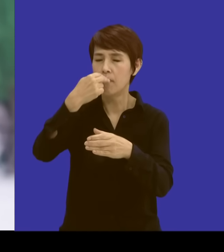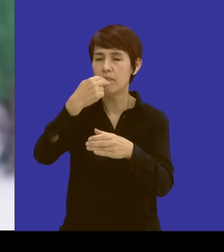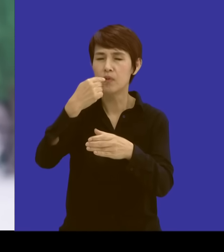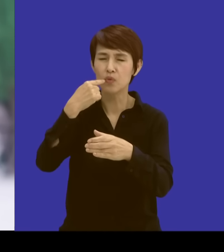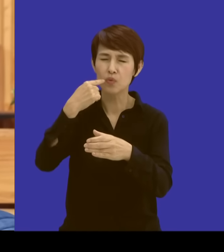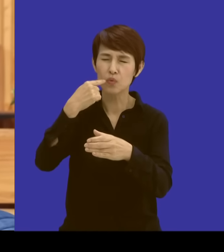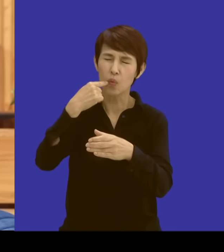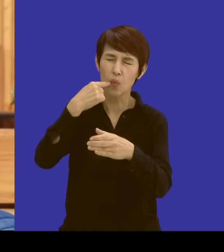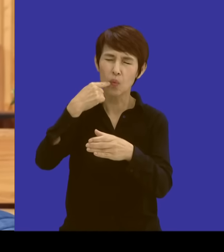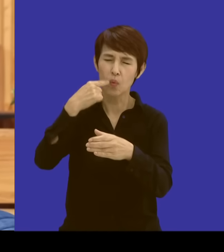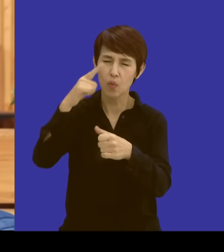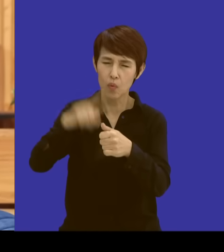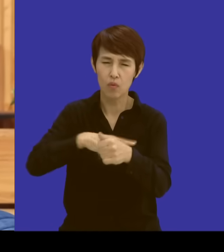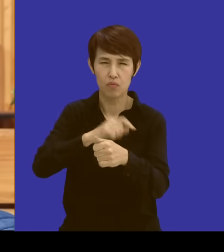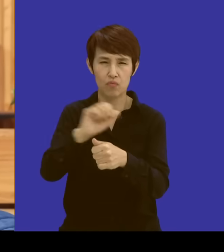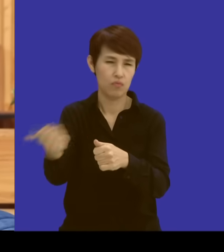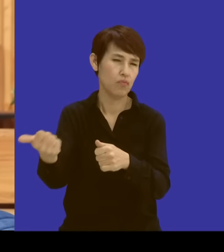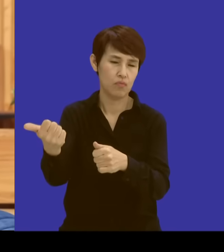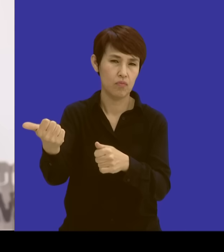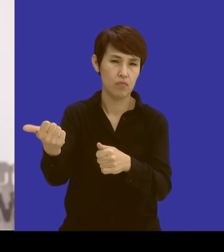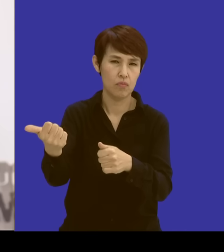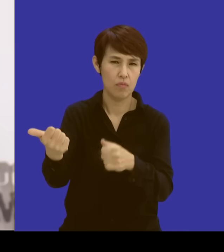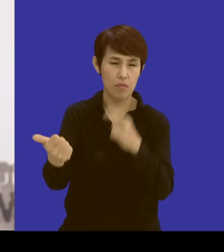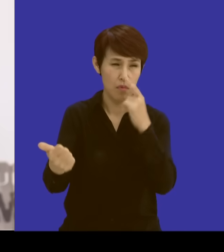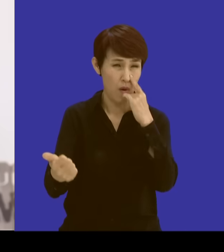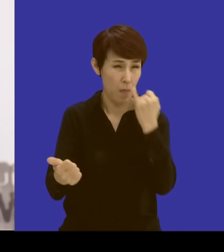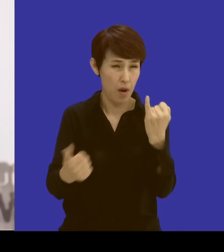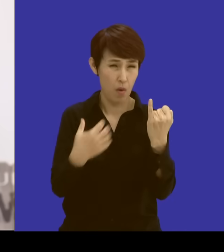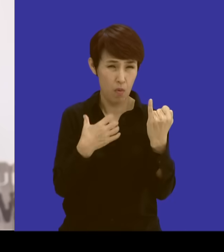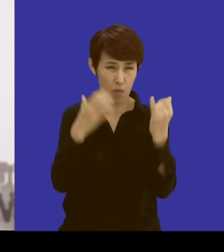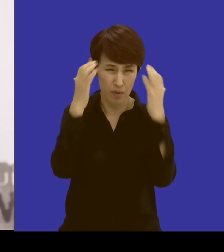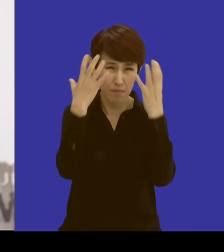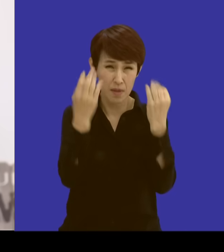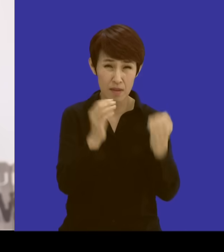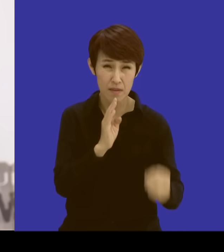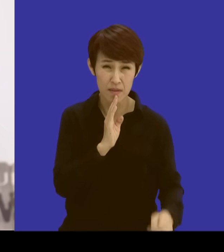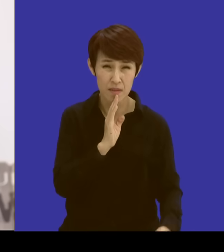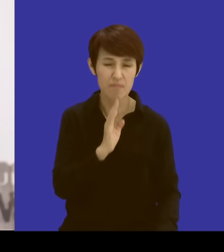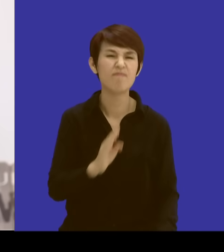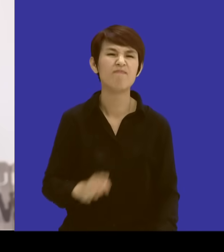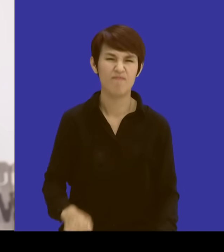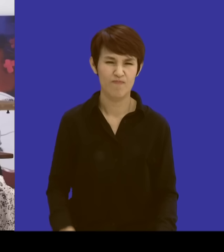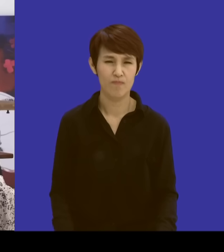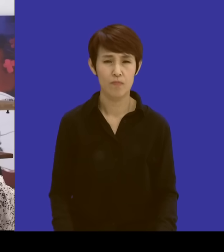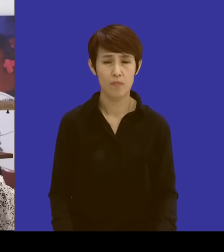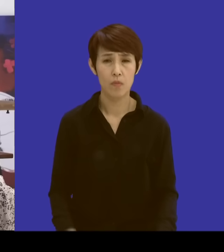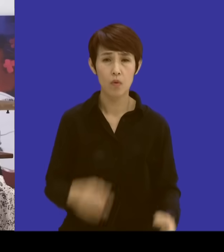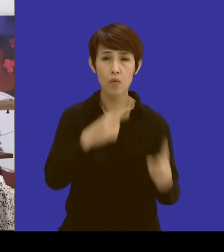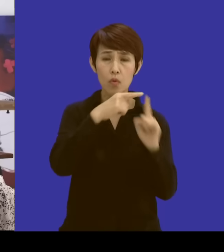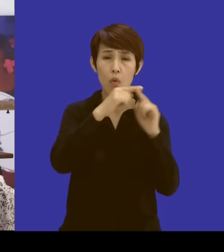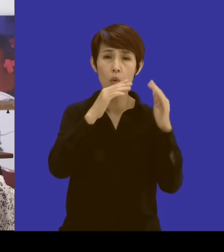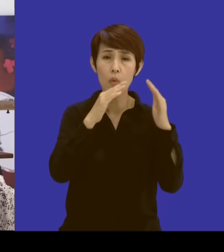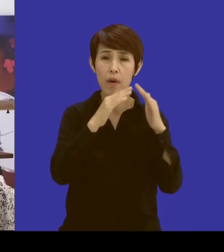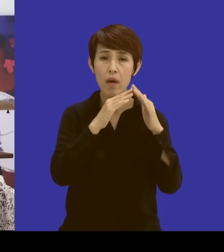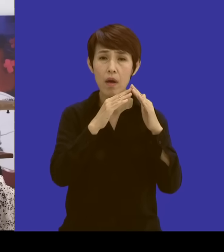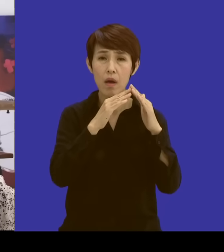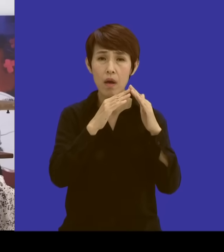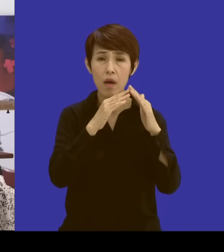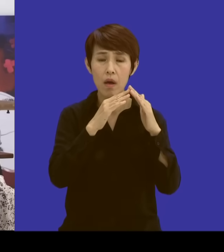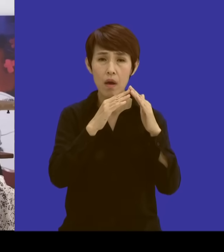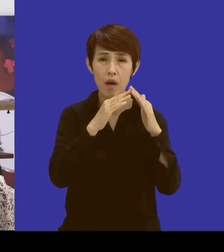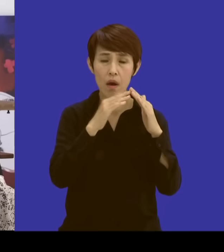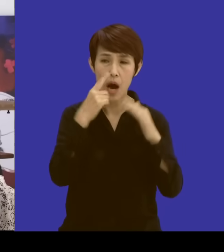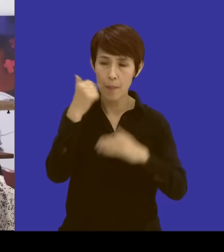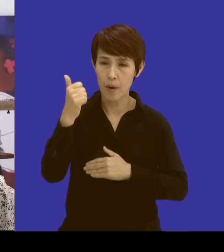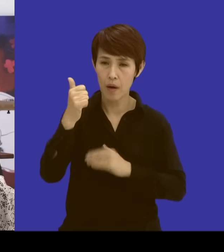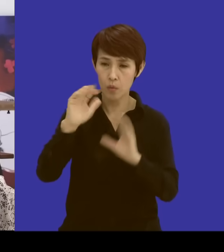네. 그러면 어머니가 더 고생을 많이 하셨겠네요. 아무래도 예. 아니, 교회는 그러면 교회가 이제